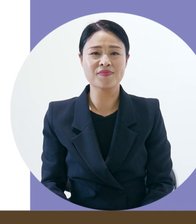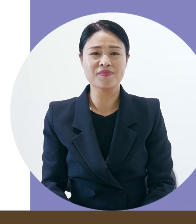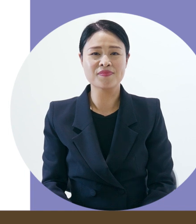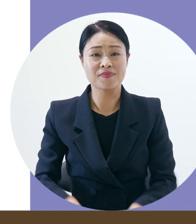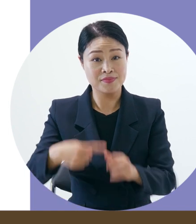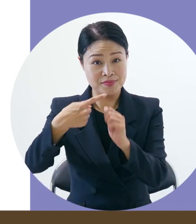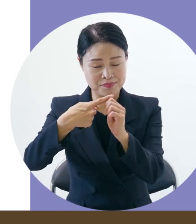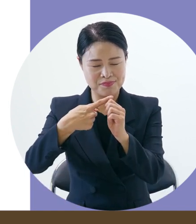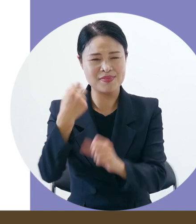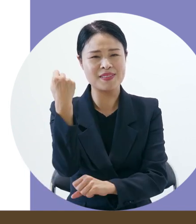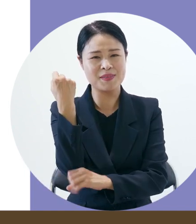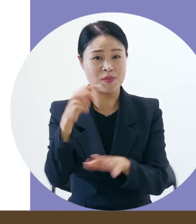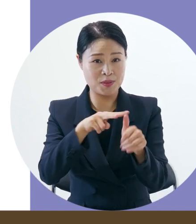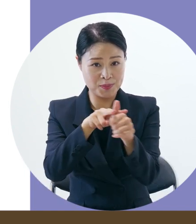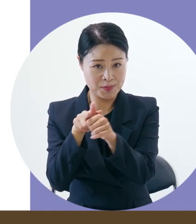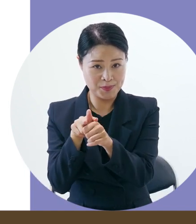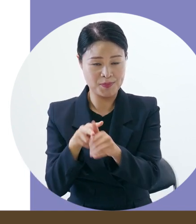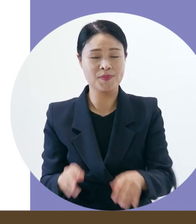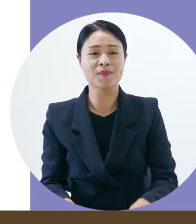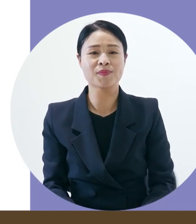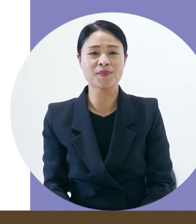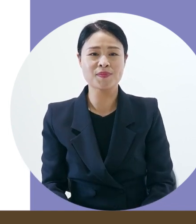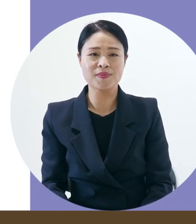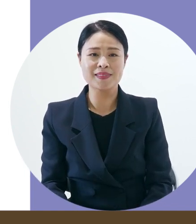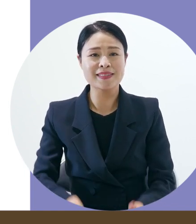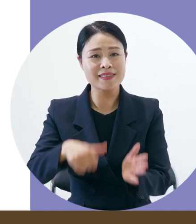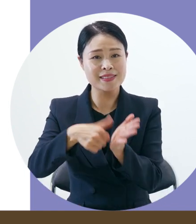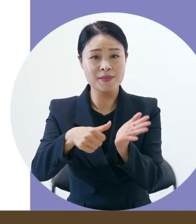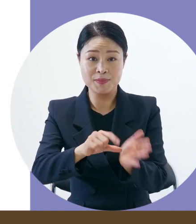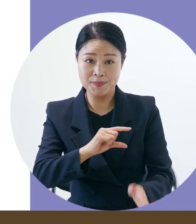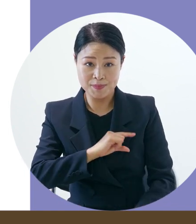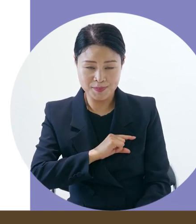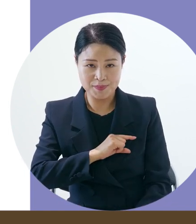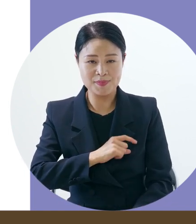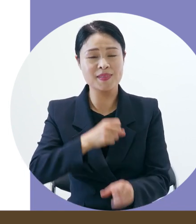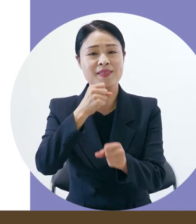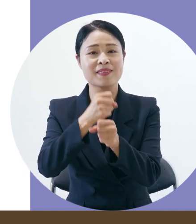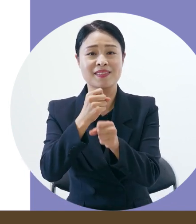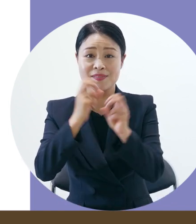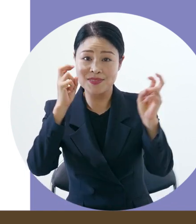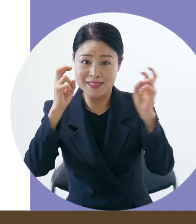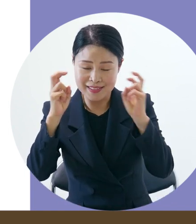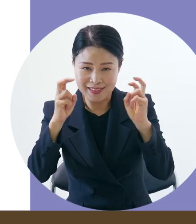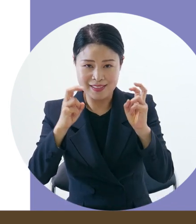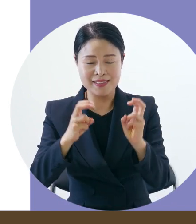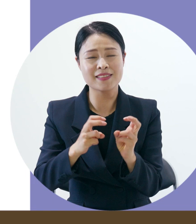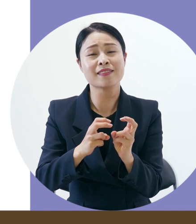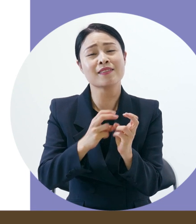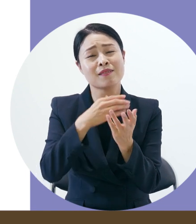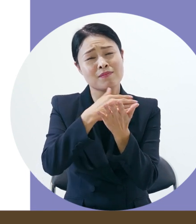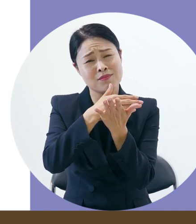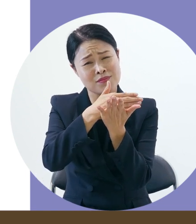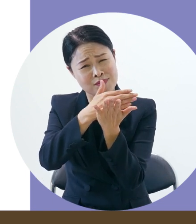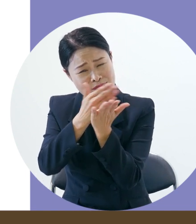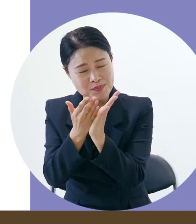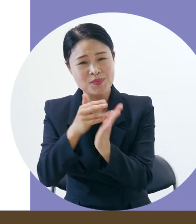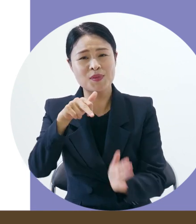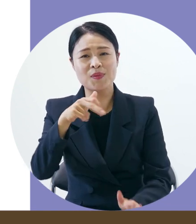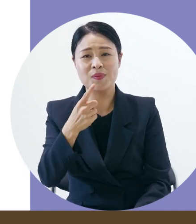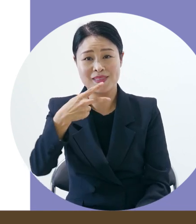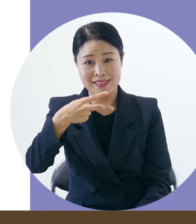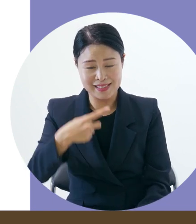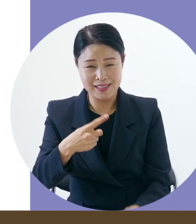첫 번째, 기본 정보. 제품명, 제조사, 품목 기준 코드 등을 확인할 수